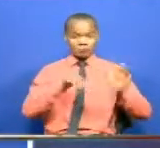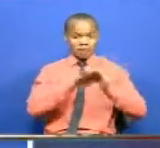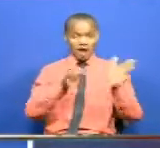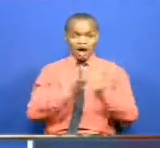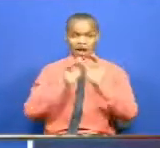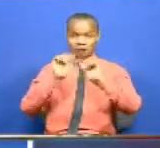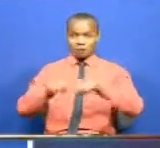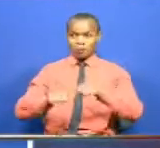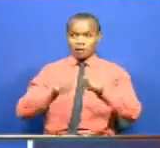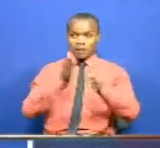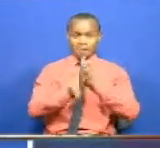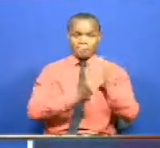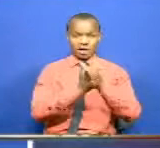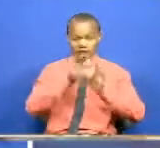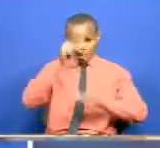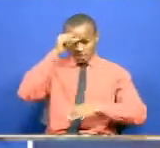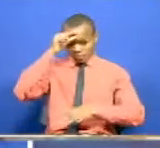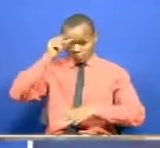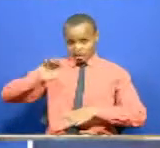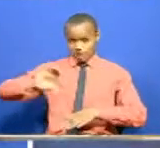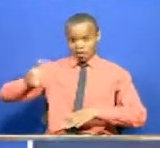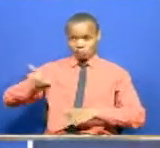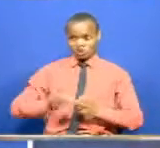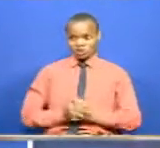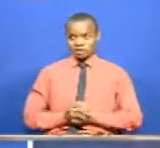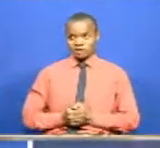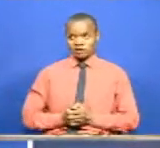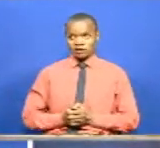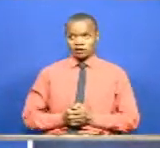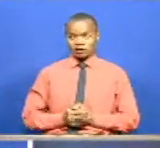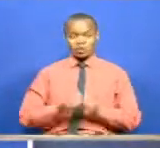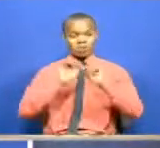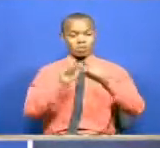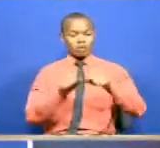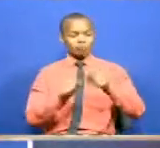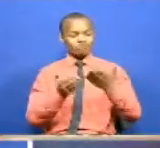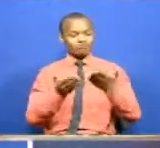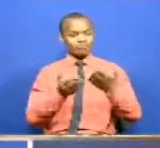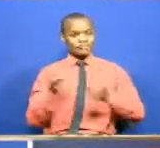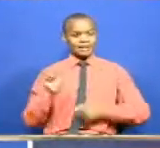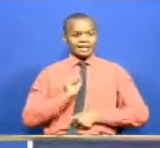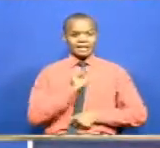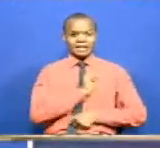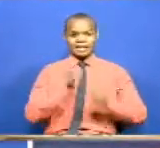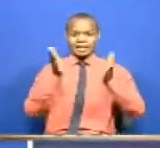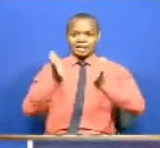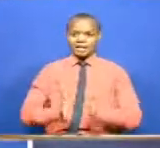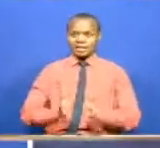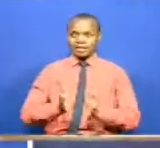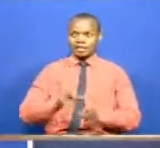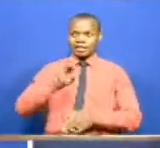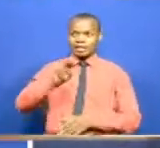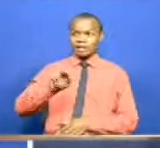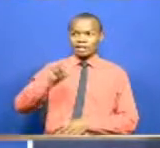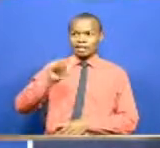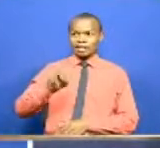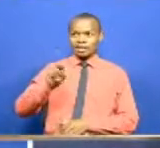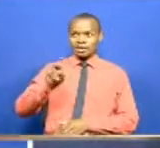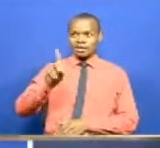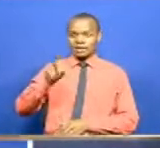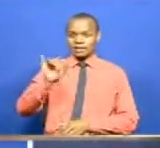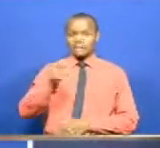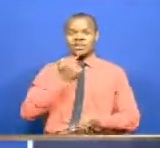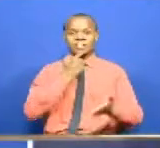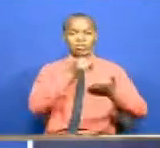kwa shughuli za serikali za kaunti. Nandi County. So I would advise my brother. Senator wa kaunti ya Nandi Samson Cherargei anasema wabunge